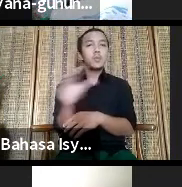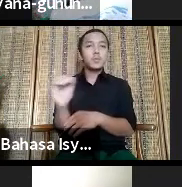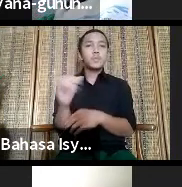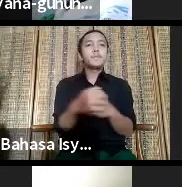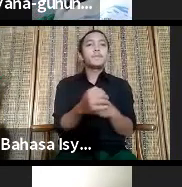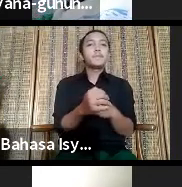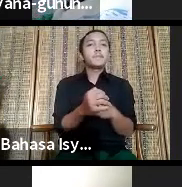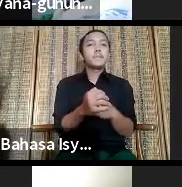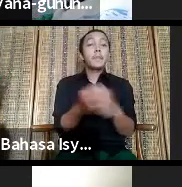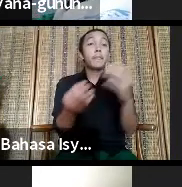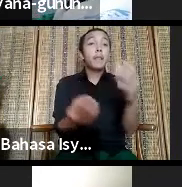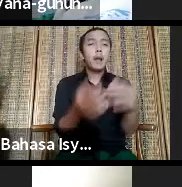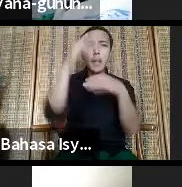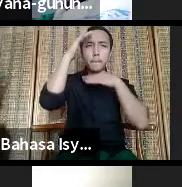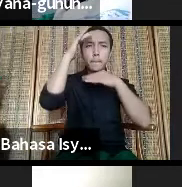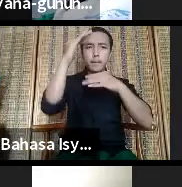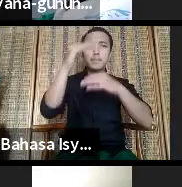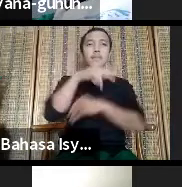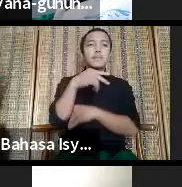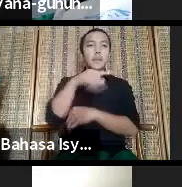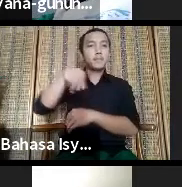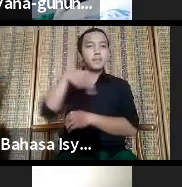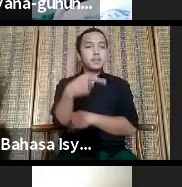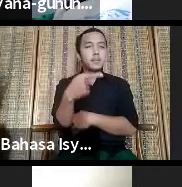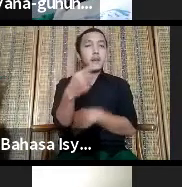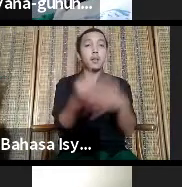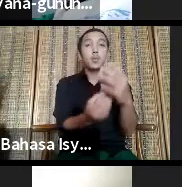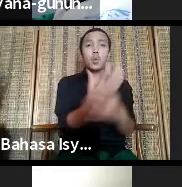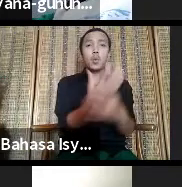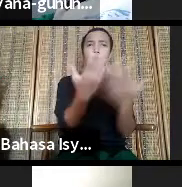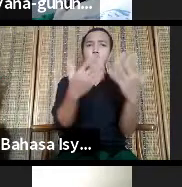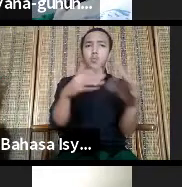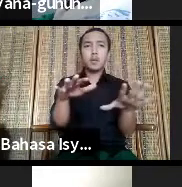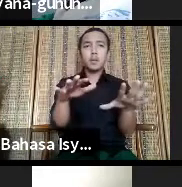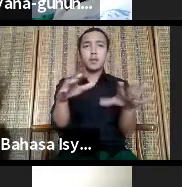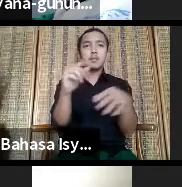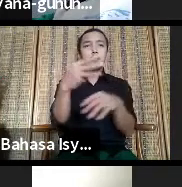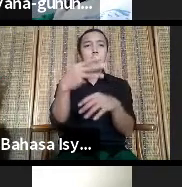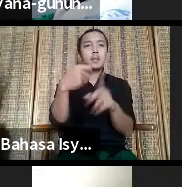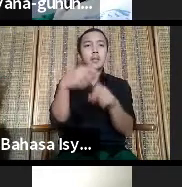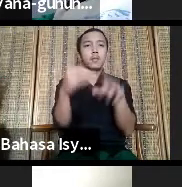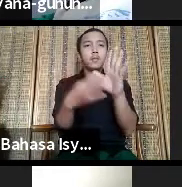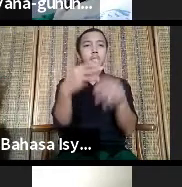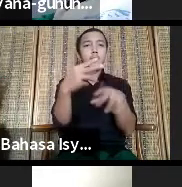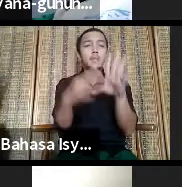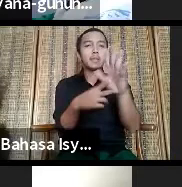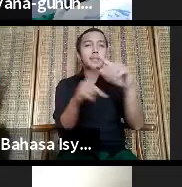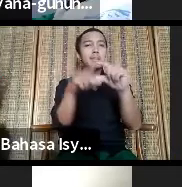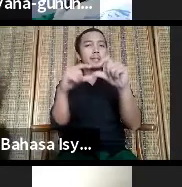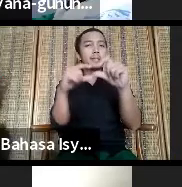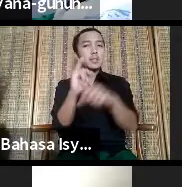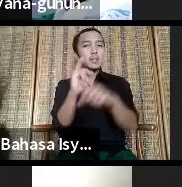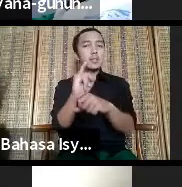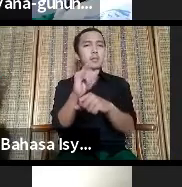dari rencana induk penyandang disabilitas yang di dalamnya juga merupakan